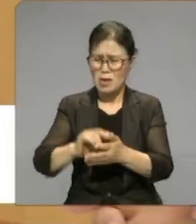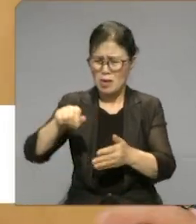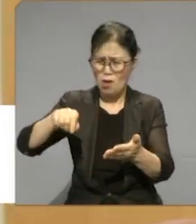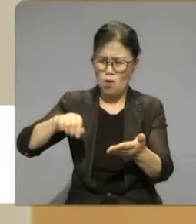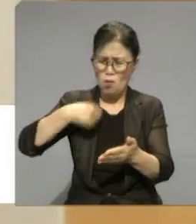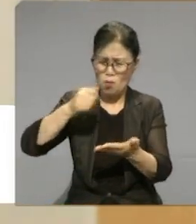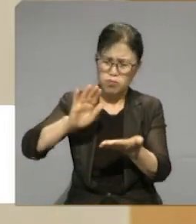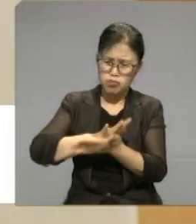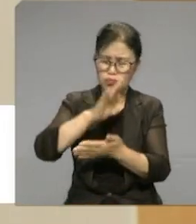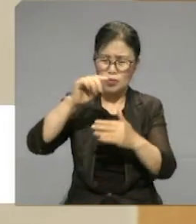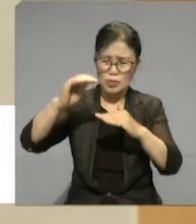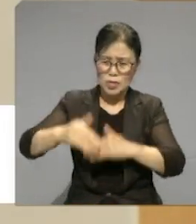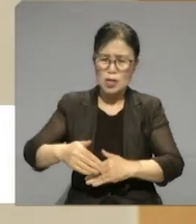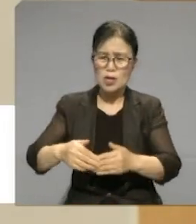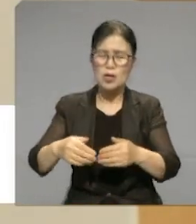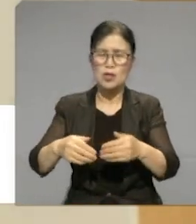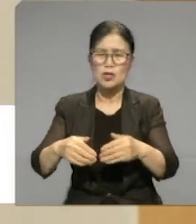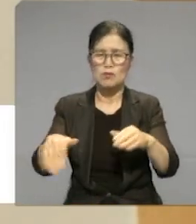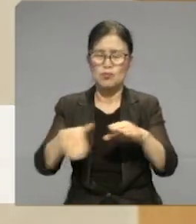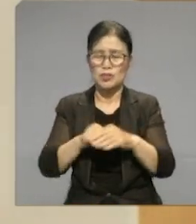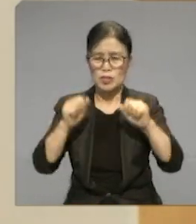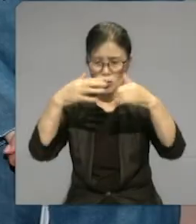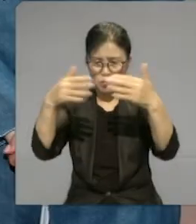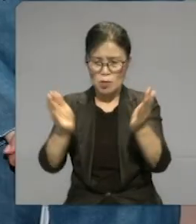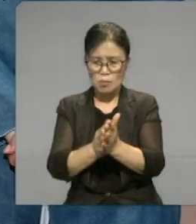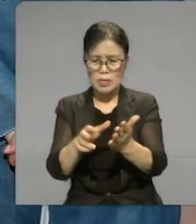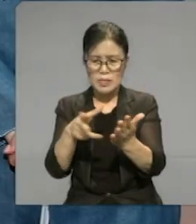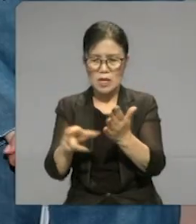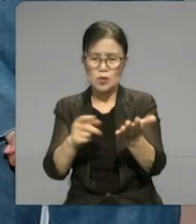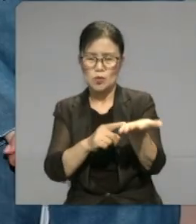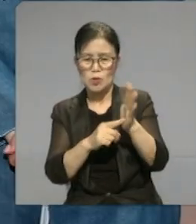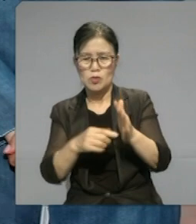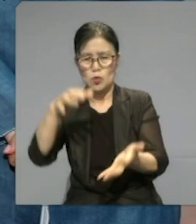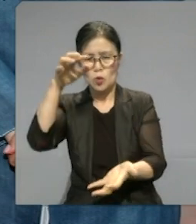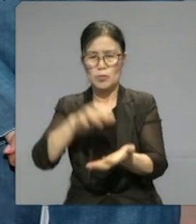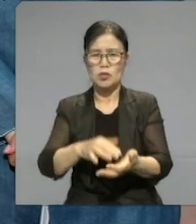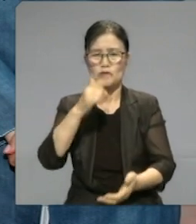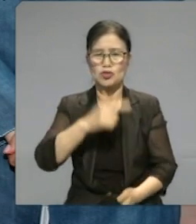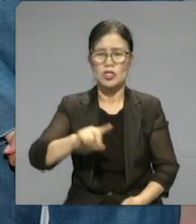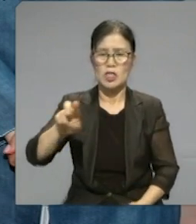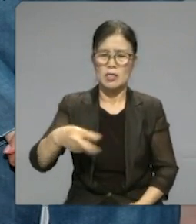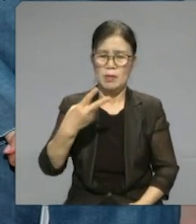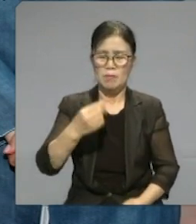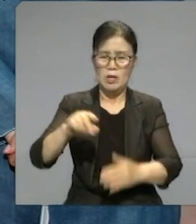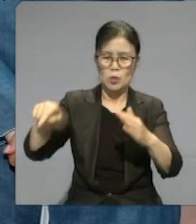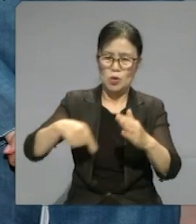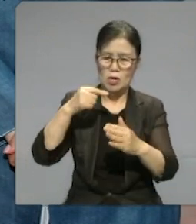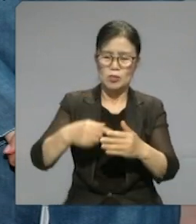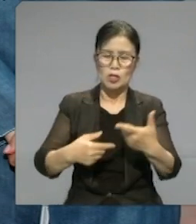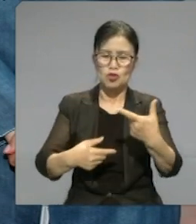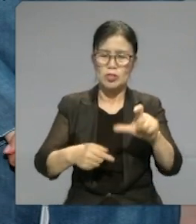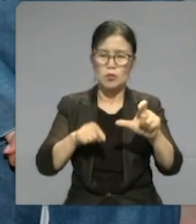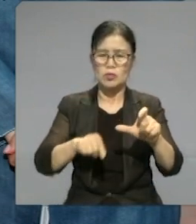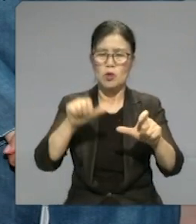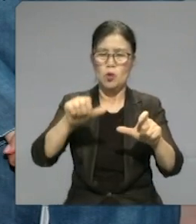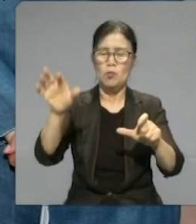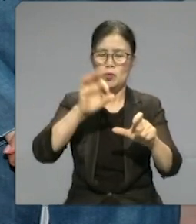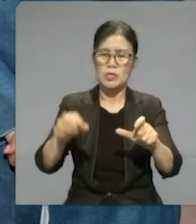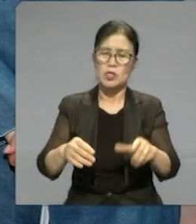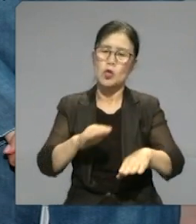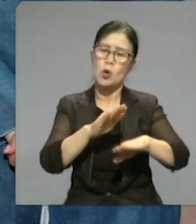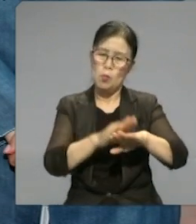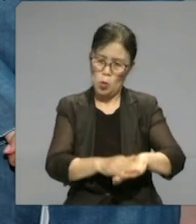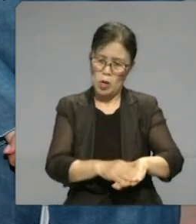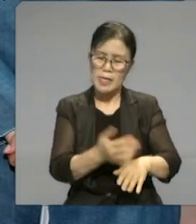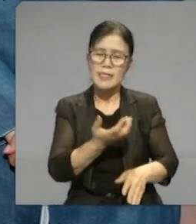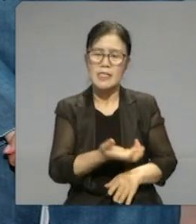관련해서는 문체부로부터 받은 자료를 공개했습니다. 총 비용 6,200여만 원 가운데 65.5%가 보관 이동